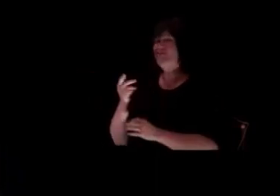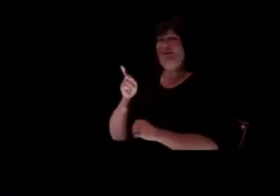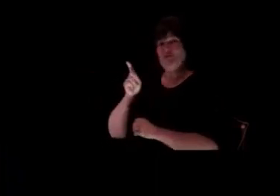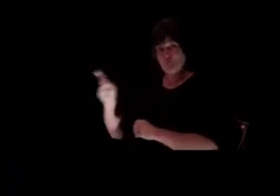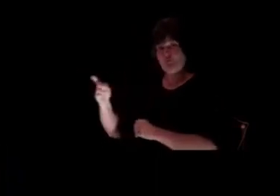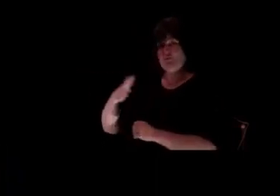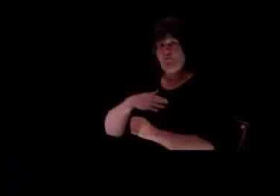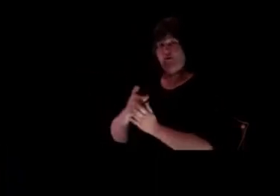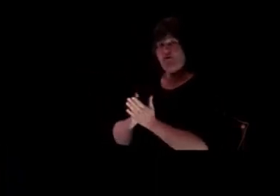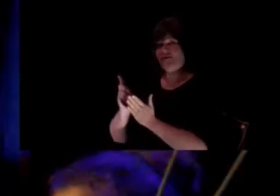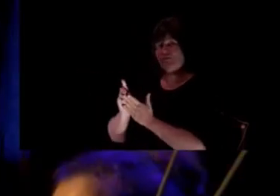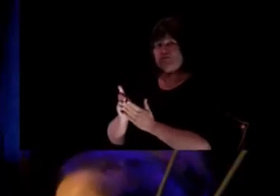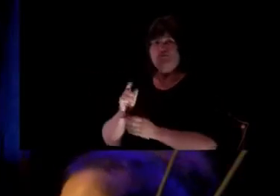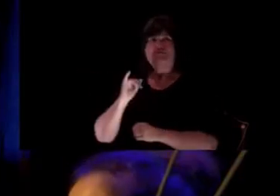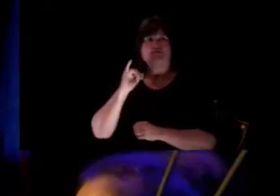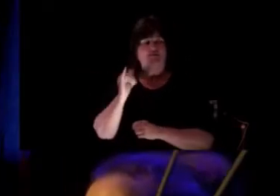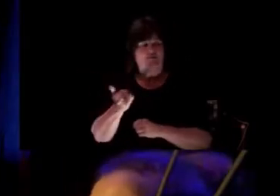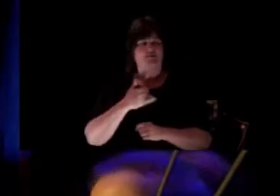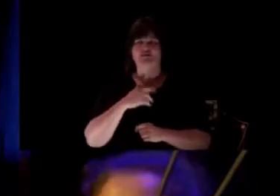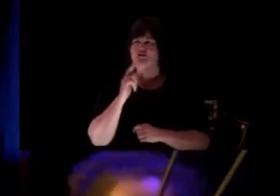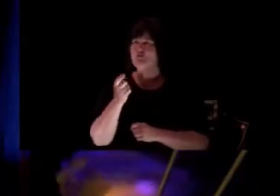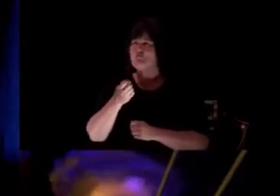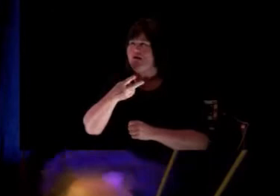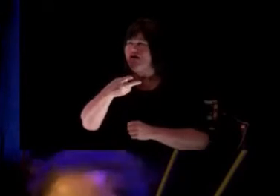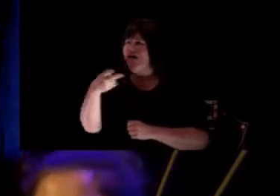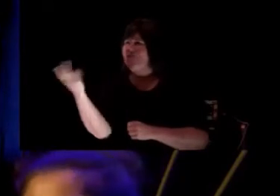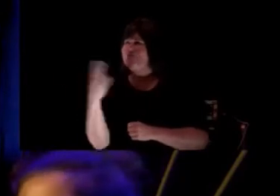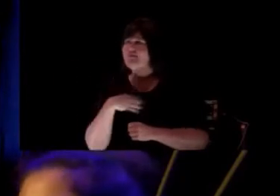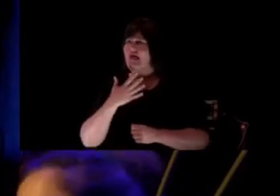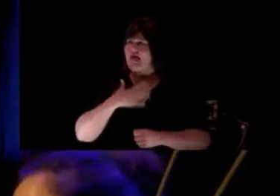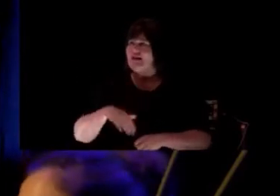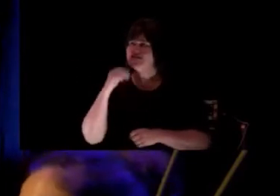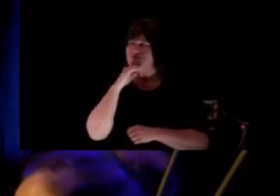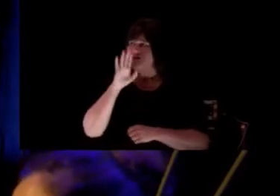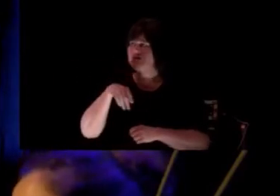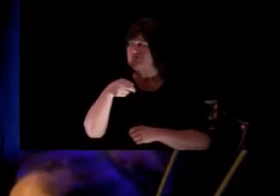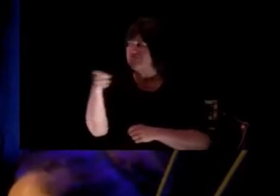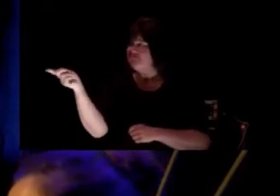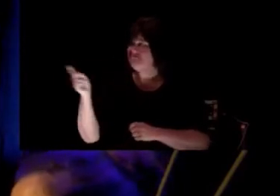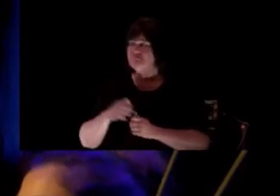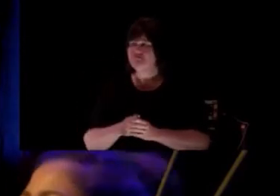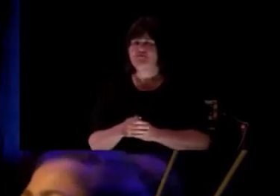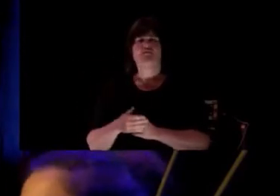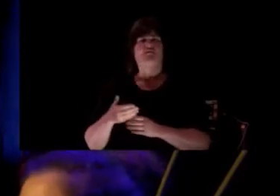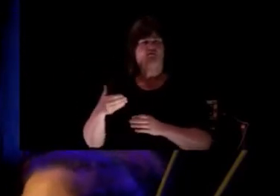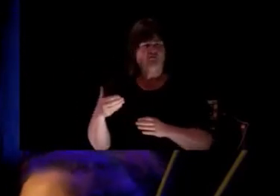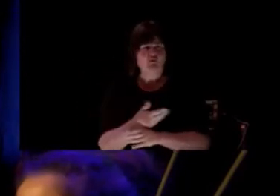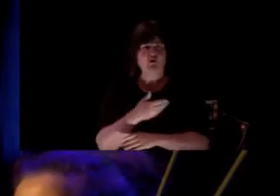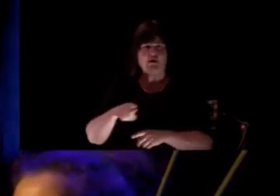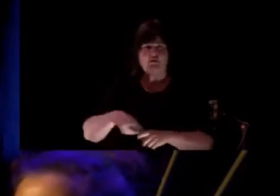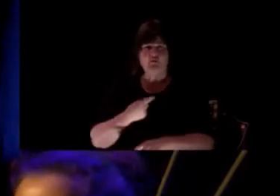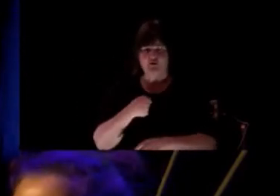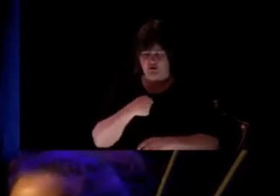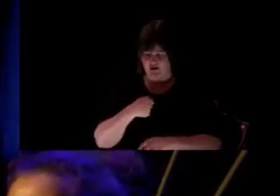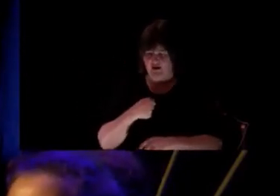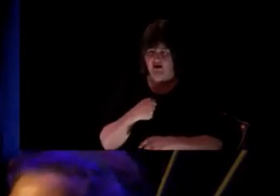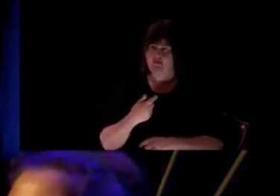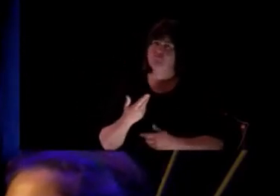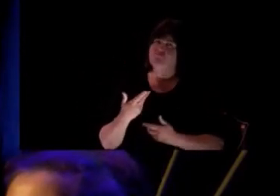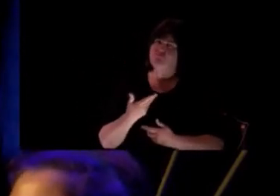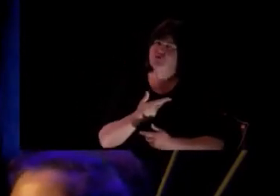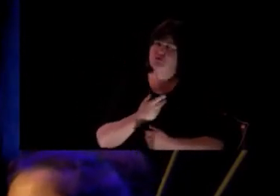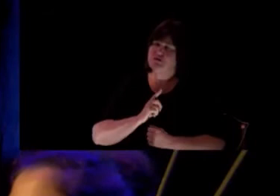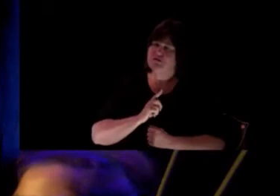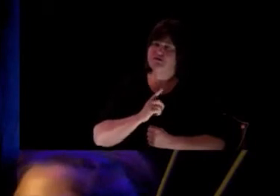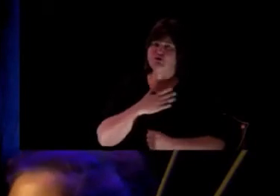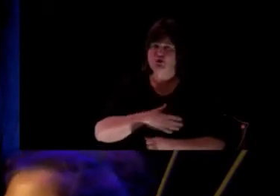diagnosene. Ja, og siden det er så mye andre helsefolk her også, så kan jeg jo si at før jeg begynte med det her da, så var jeg masse syk. Jeg var